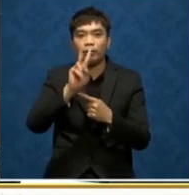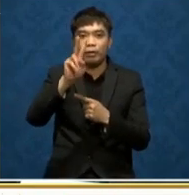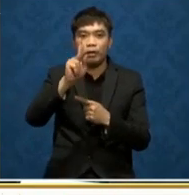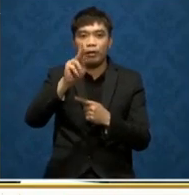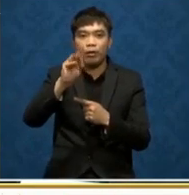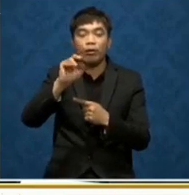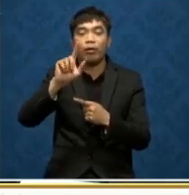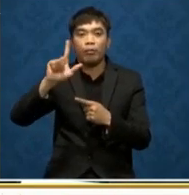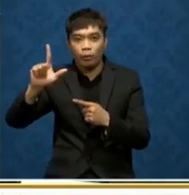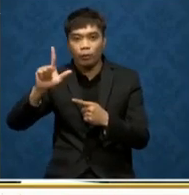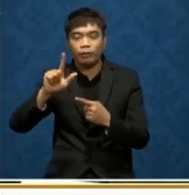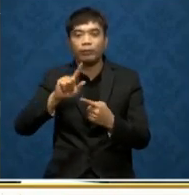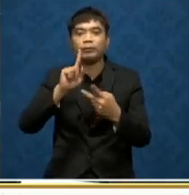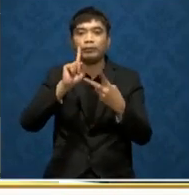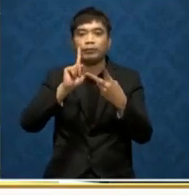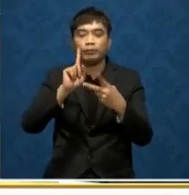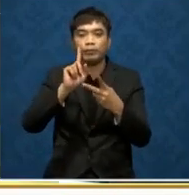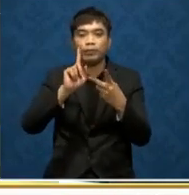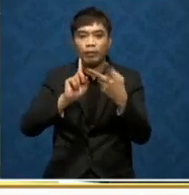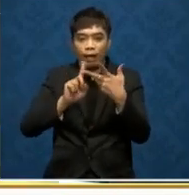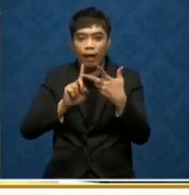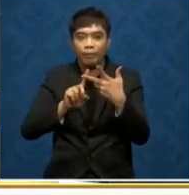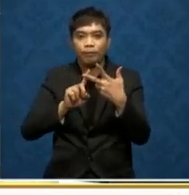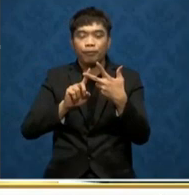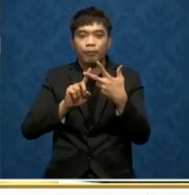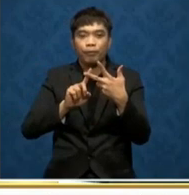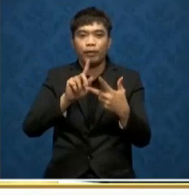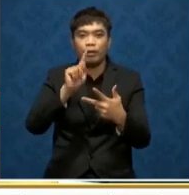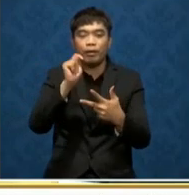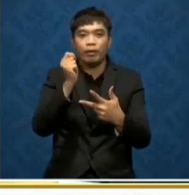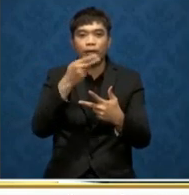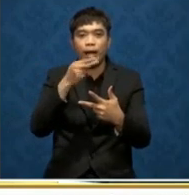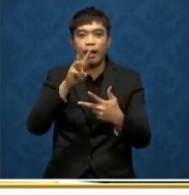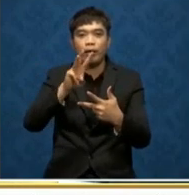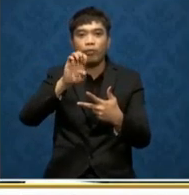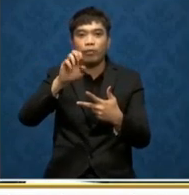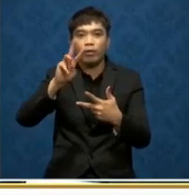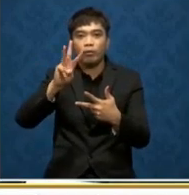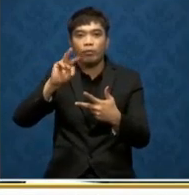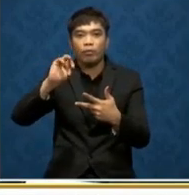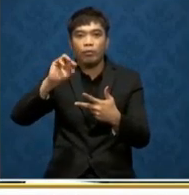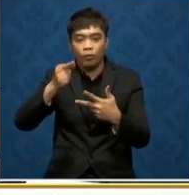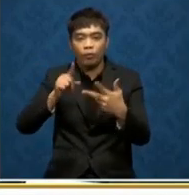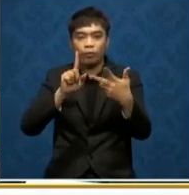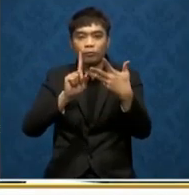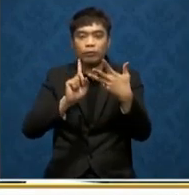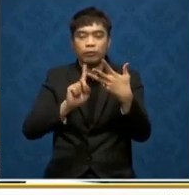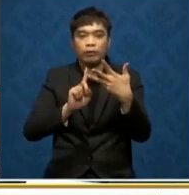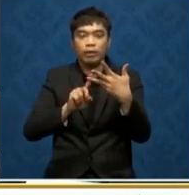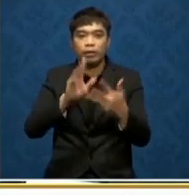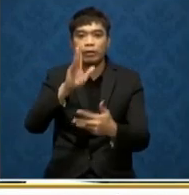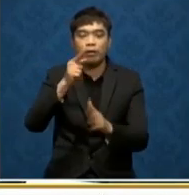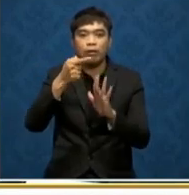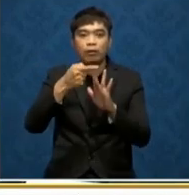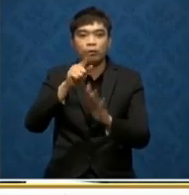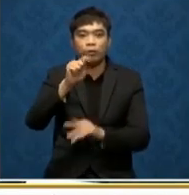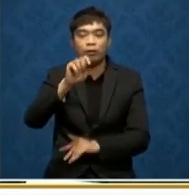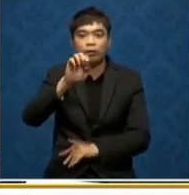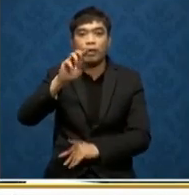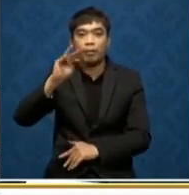ทัศน์กิตติสุนทรสกุล 3. ทวิวงศ์โตทวิวงศ์ 4. ชุติมาโคชพัน